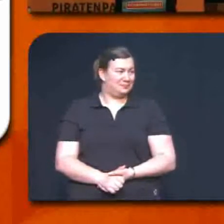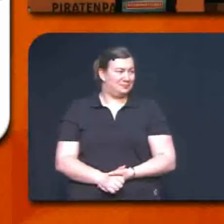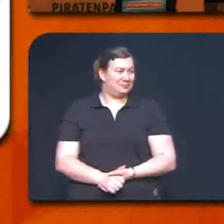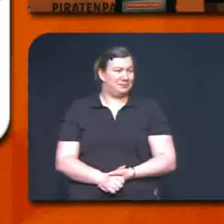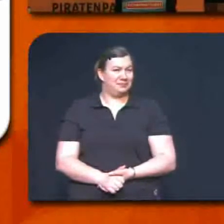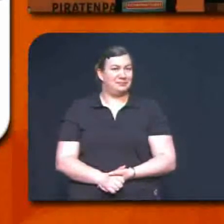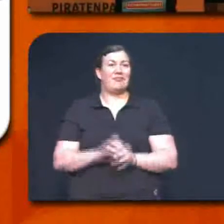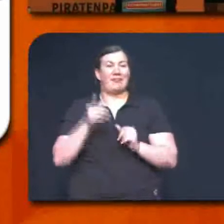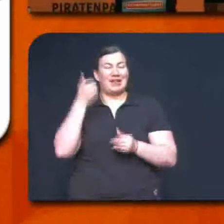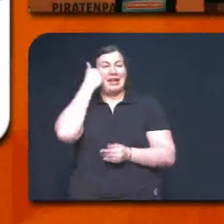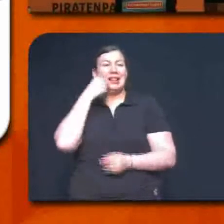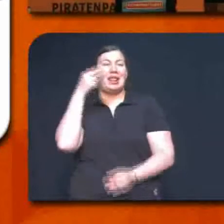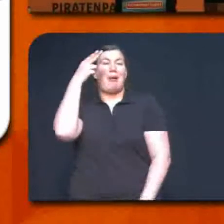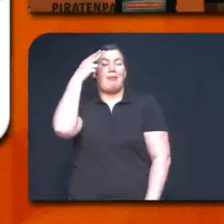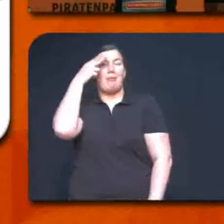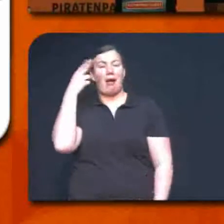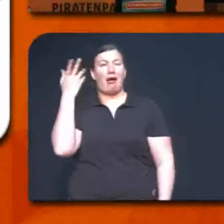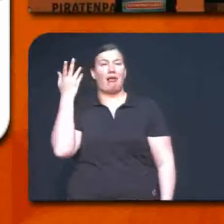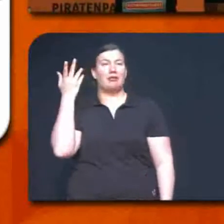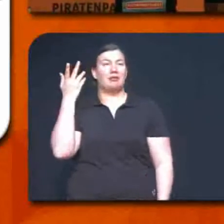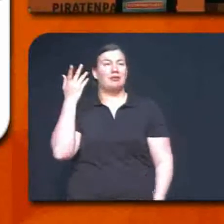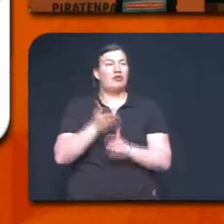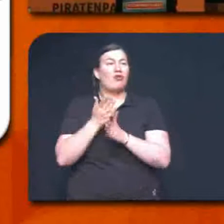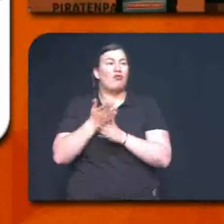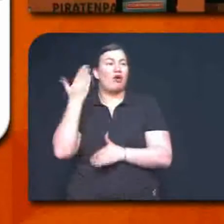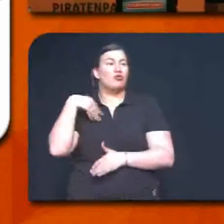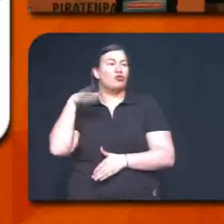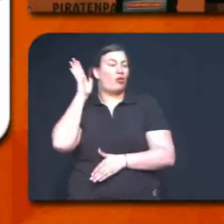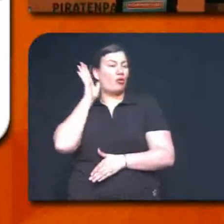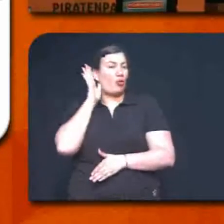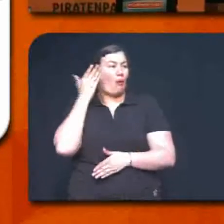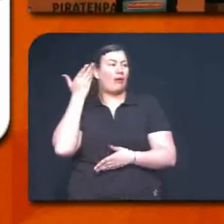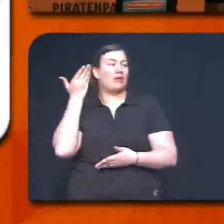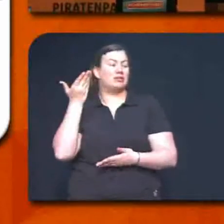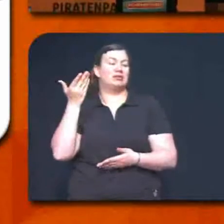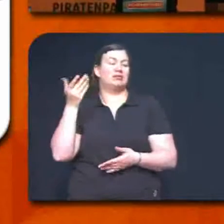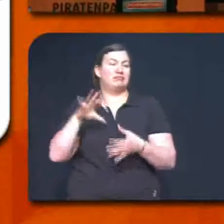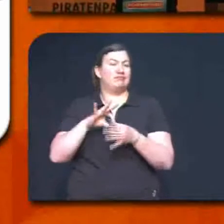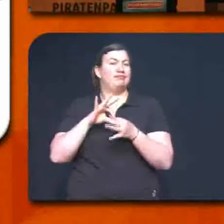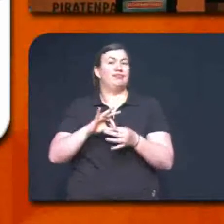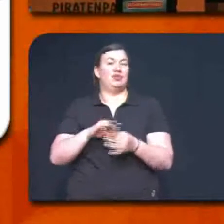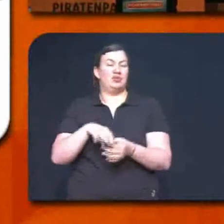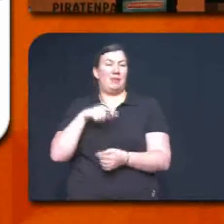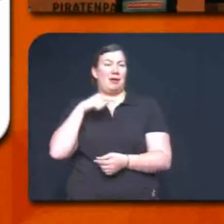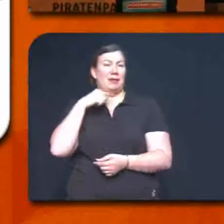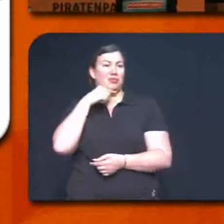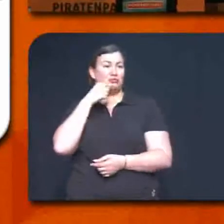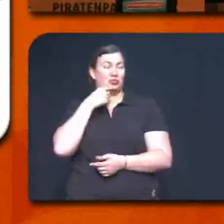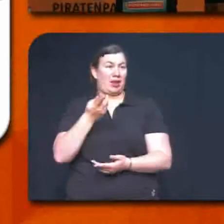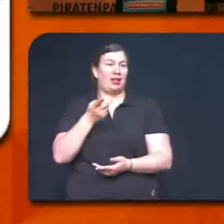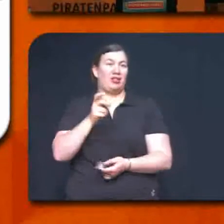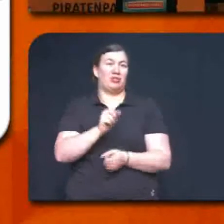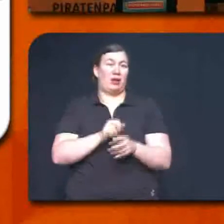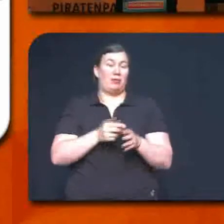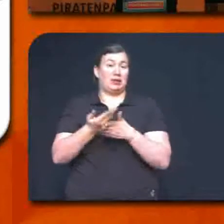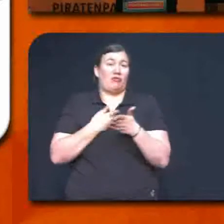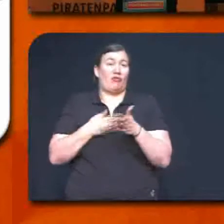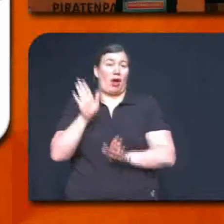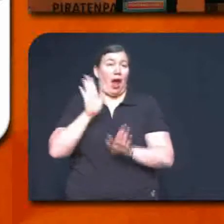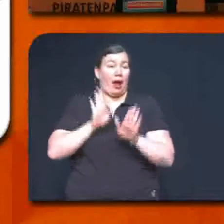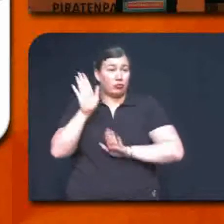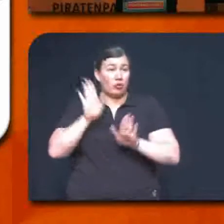liebe Piraten wir befohlen schon gehört haben eindrucksvoll in der Rede und auch mit der Erklärung die wir abgestimmt haben